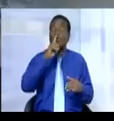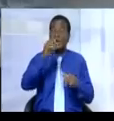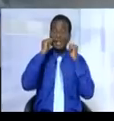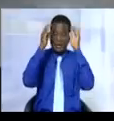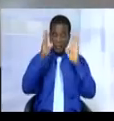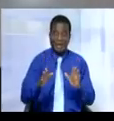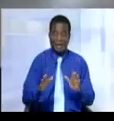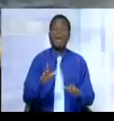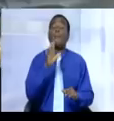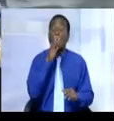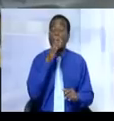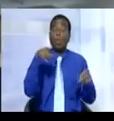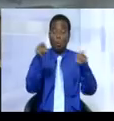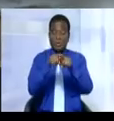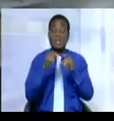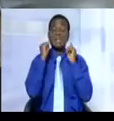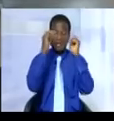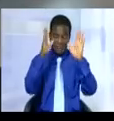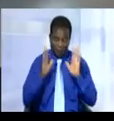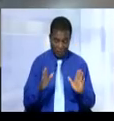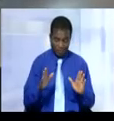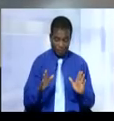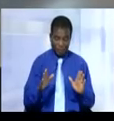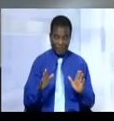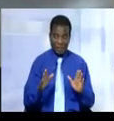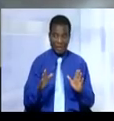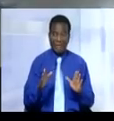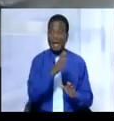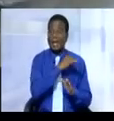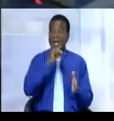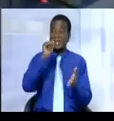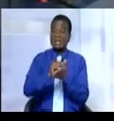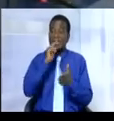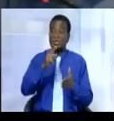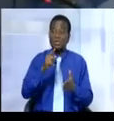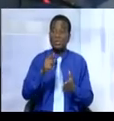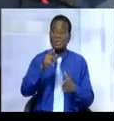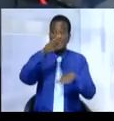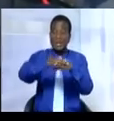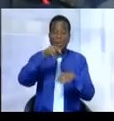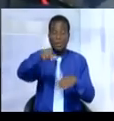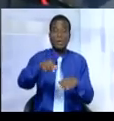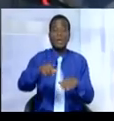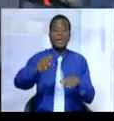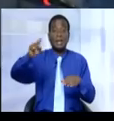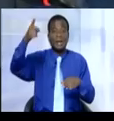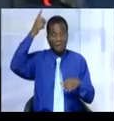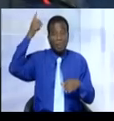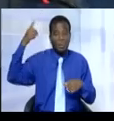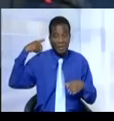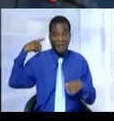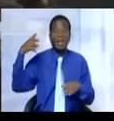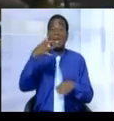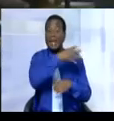élections de 2015 sont relatives à la composition de la commission électorale indépendante, à la révision de la Constitution, en